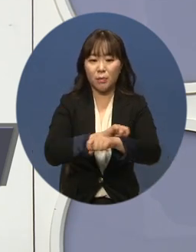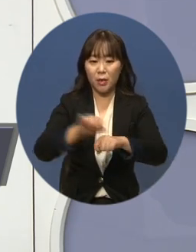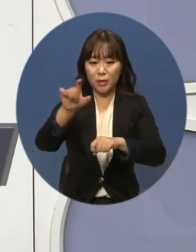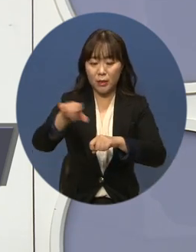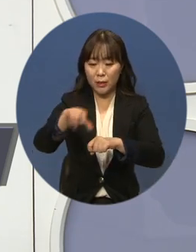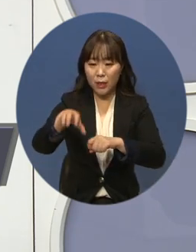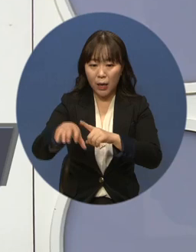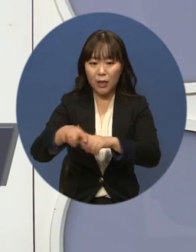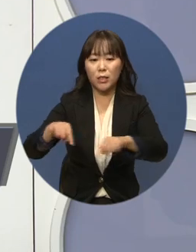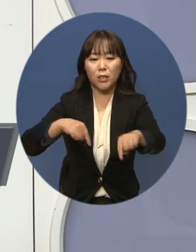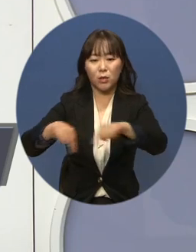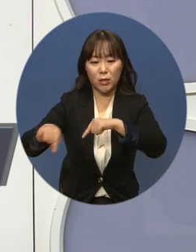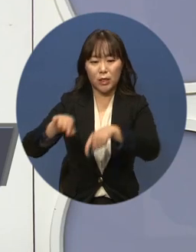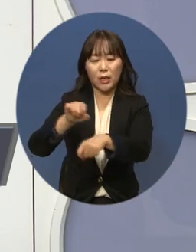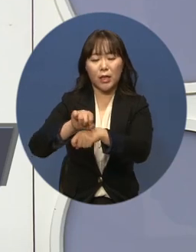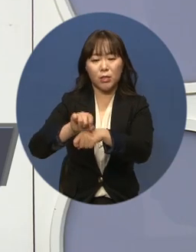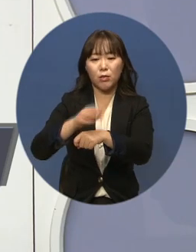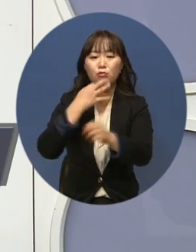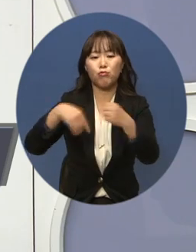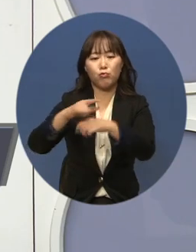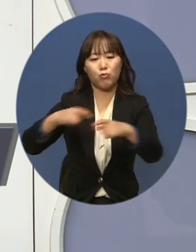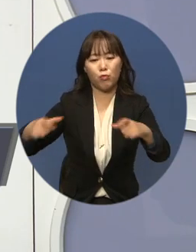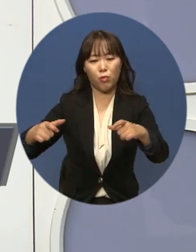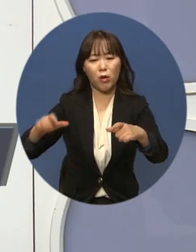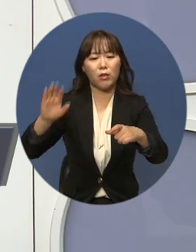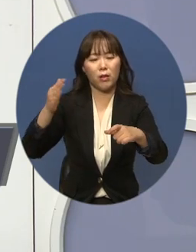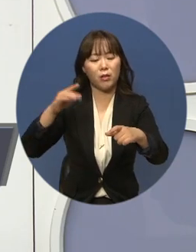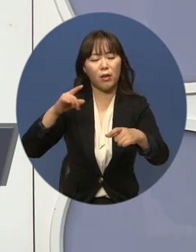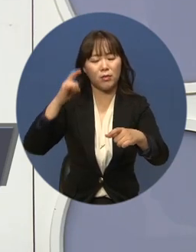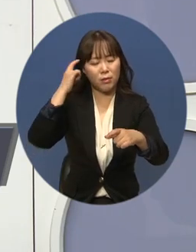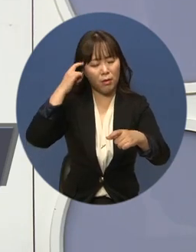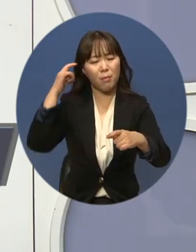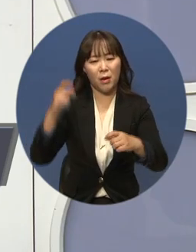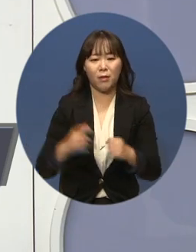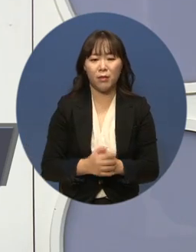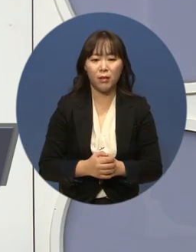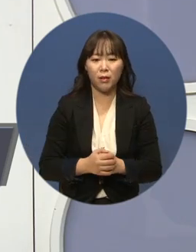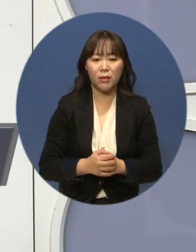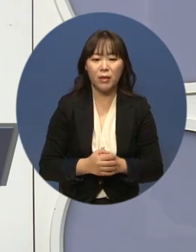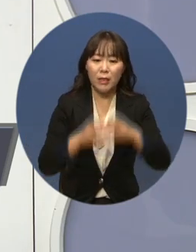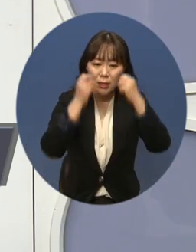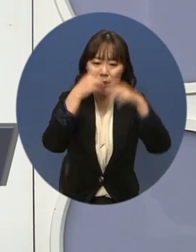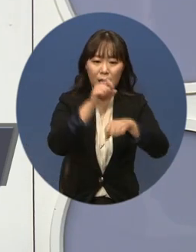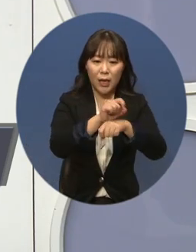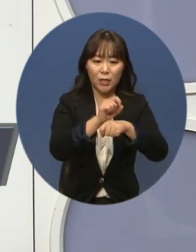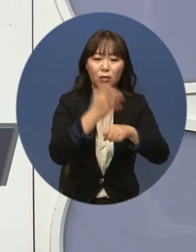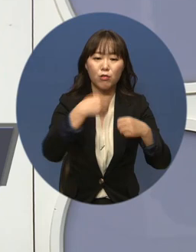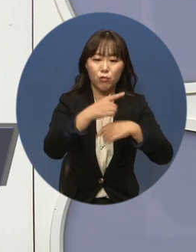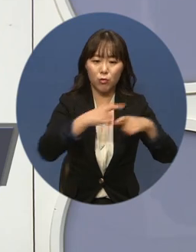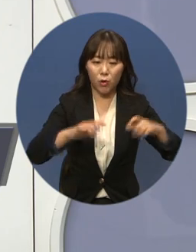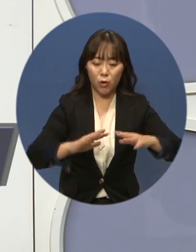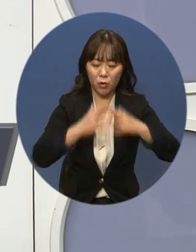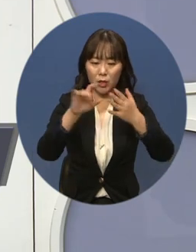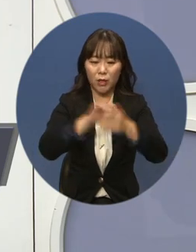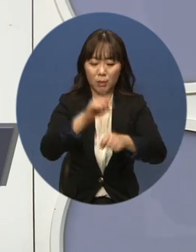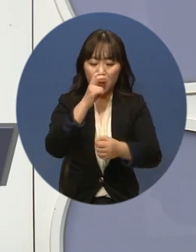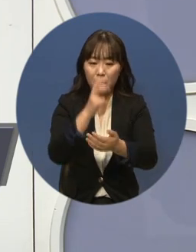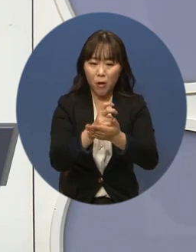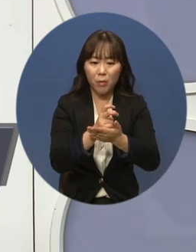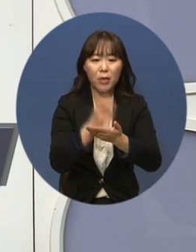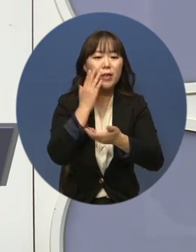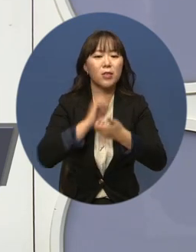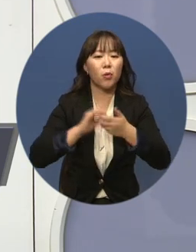세종특별자치시가 이제 정치 행정 수도가 되어야 된다는 생각을 강하게 갖고 있습니다. 그리고 이제 신행정 수도 건설 특별법이 사실은